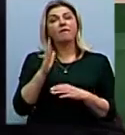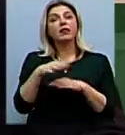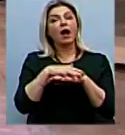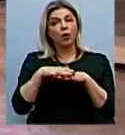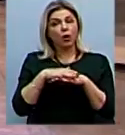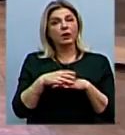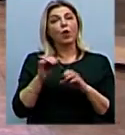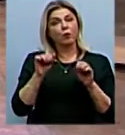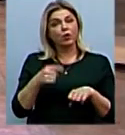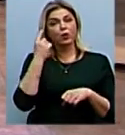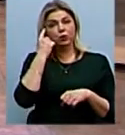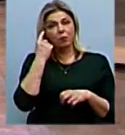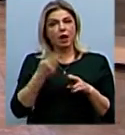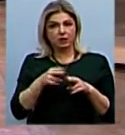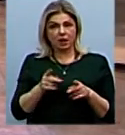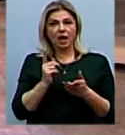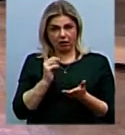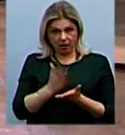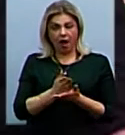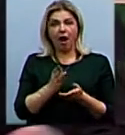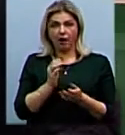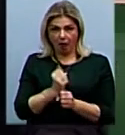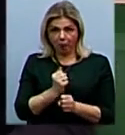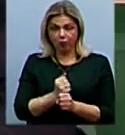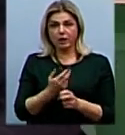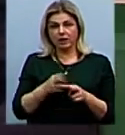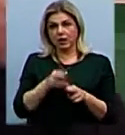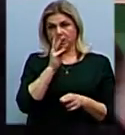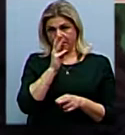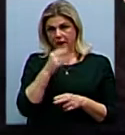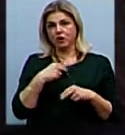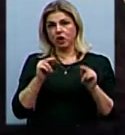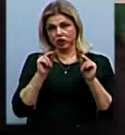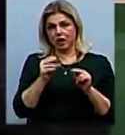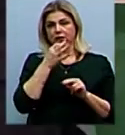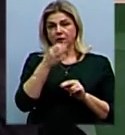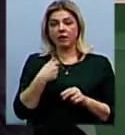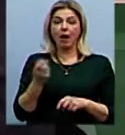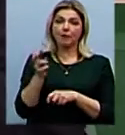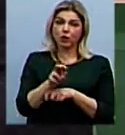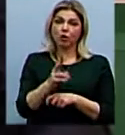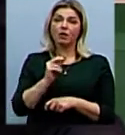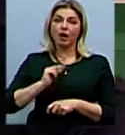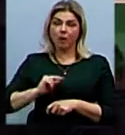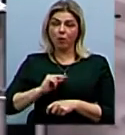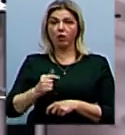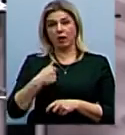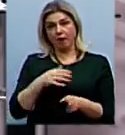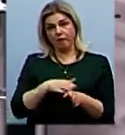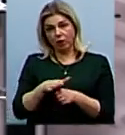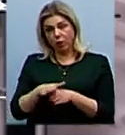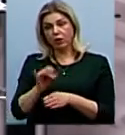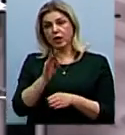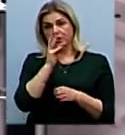це об'єктивно, тому що це є робота, це є зарплатня. Я можу чесно виходити і казати, що я прийшов на роботу, я виконую і отримую зарплату, як я сьогодні